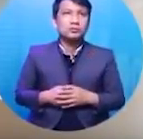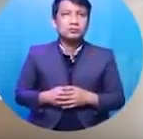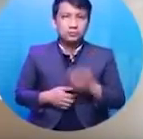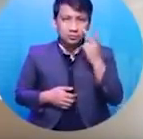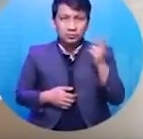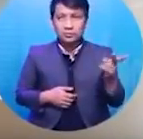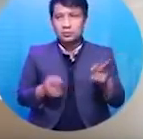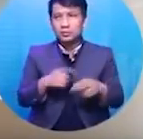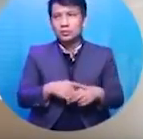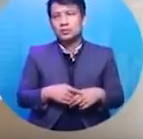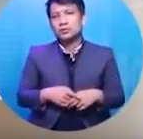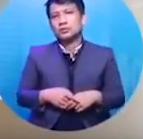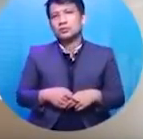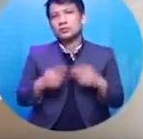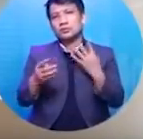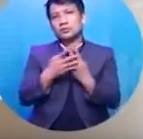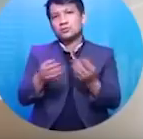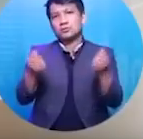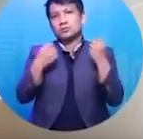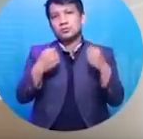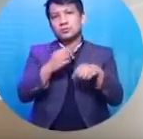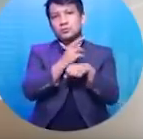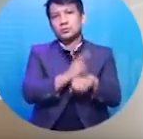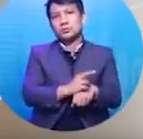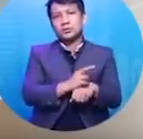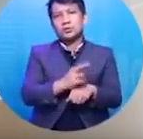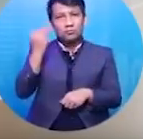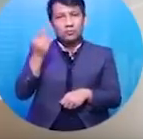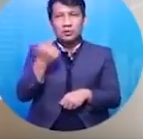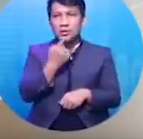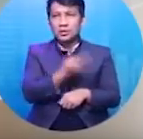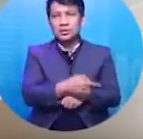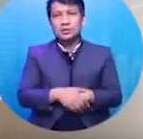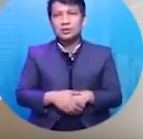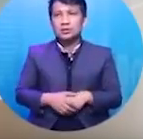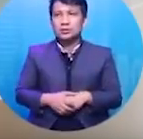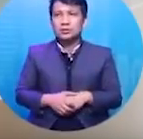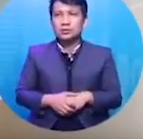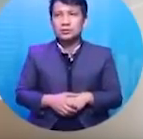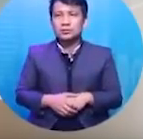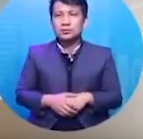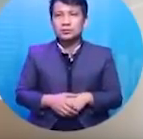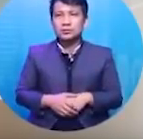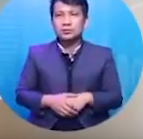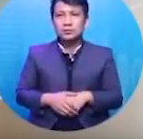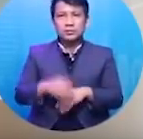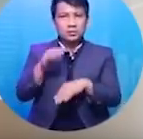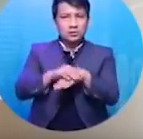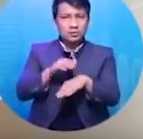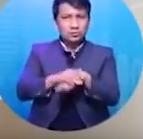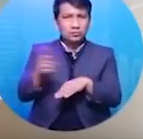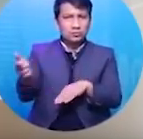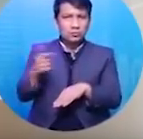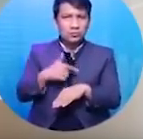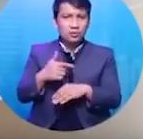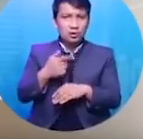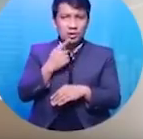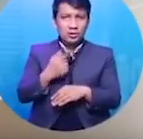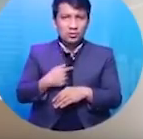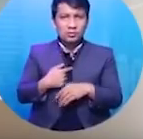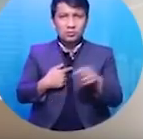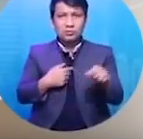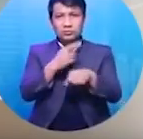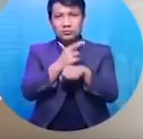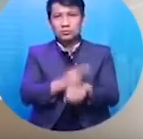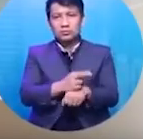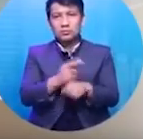mo, di ba lang kulong na lang siya, wag lang daw magparehab. Bakit kaya sa palagay mo? Sir, may banta po yan sa amin eh. Pag daw po siya